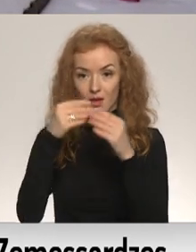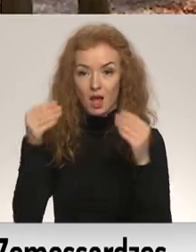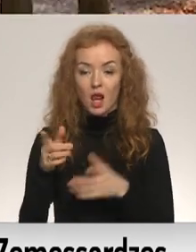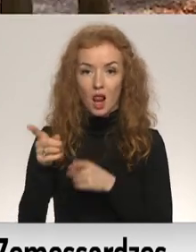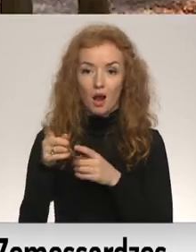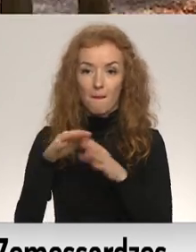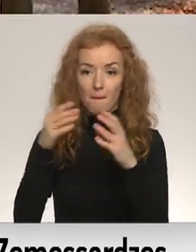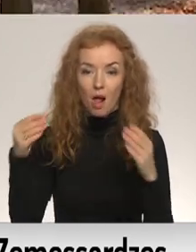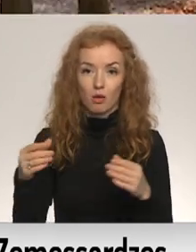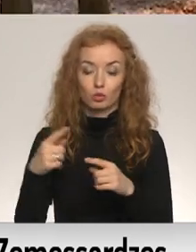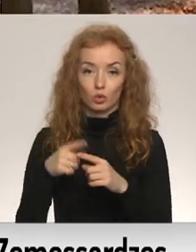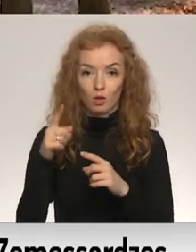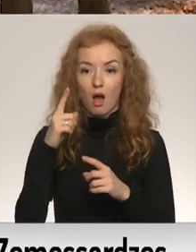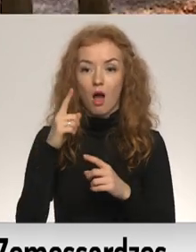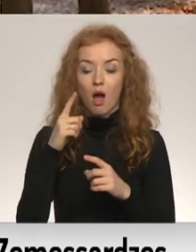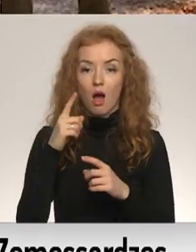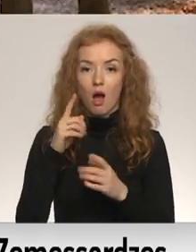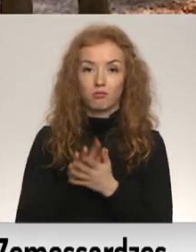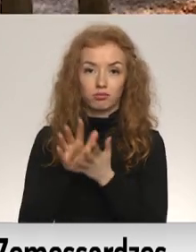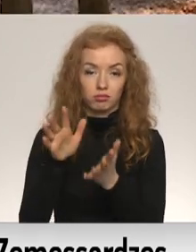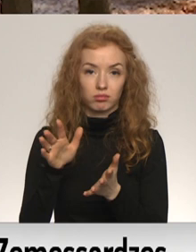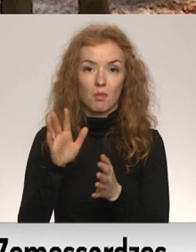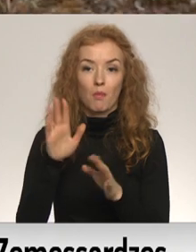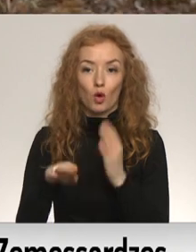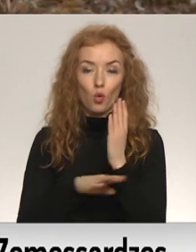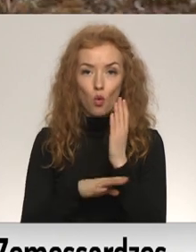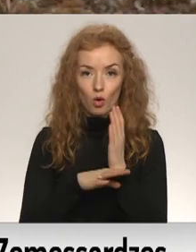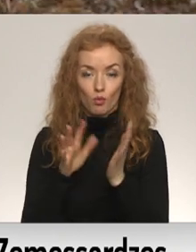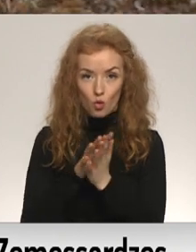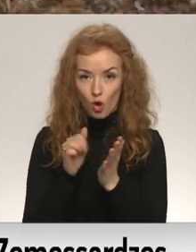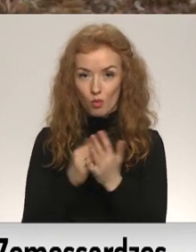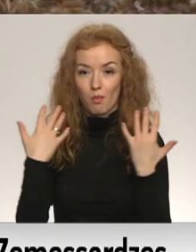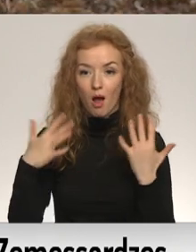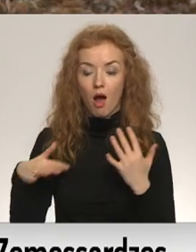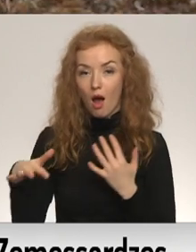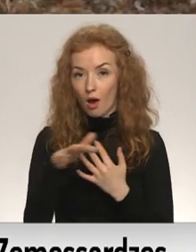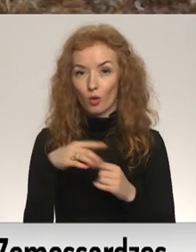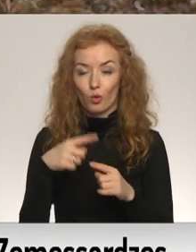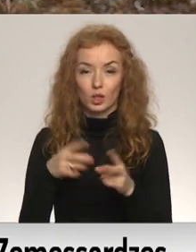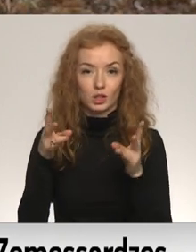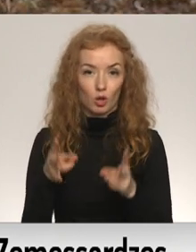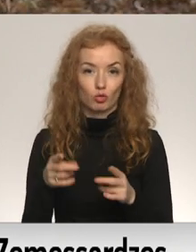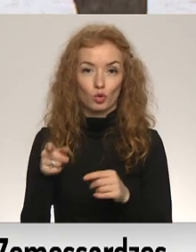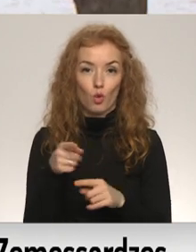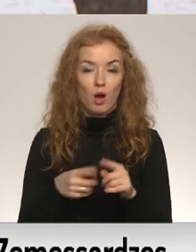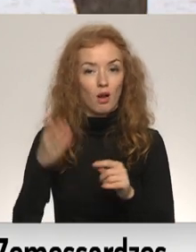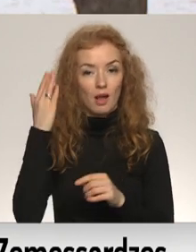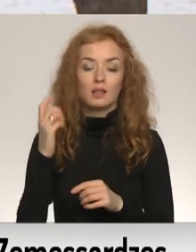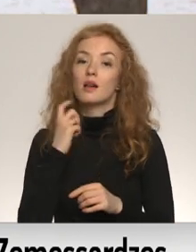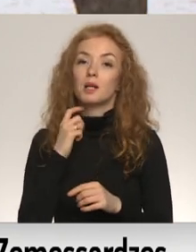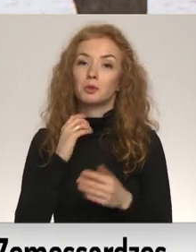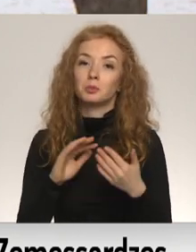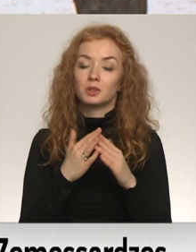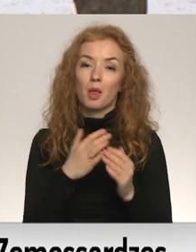Lielgabals. Apsūdzība aizdomās turamajiem uzrādīta par koku bojāšanu parkā, kur par cietušo atzīta toreizējā Jēkabpils